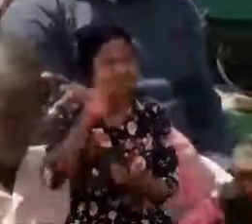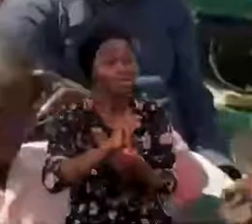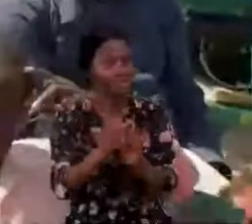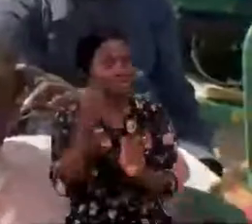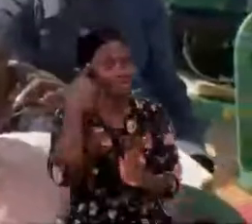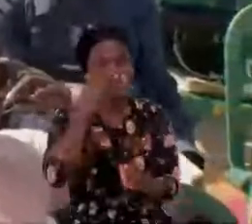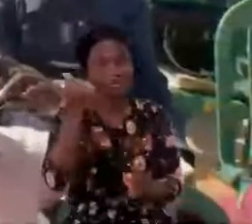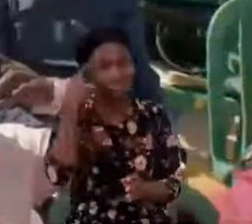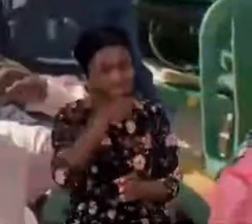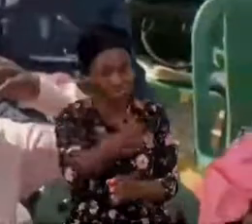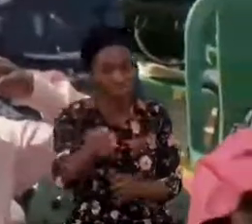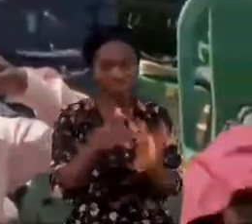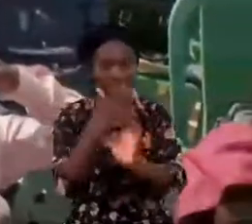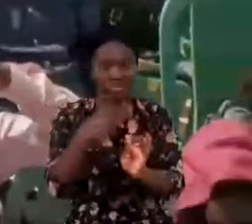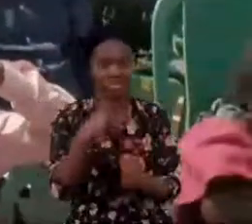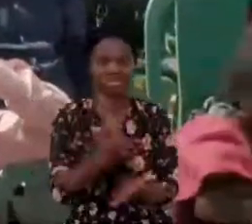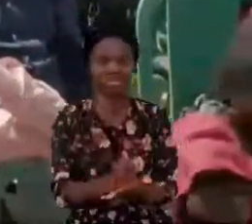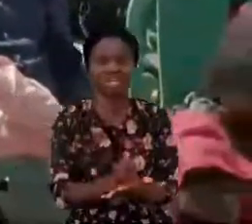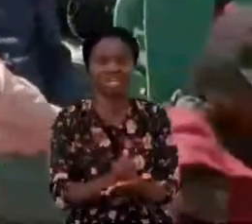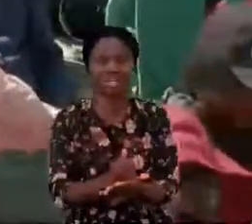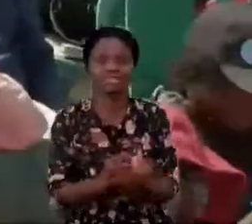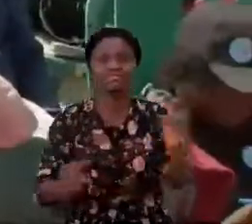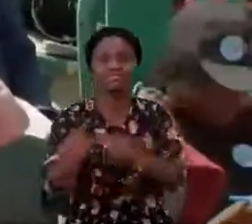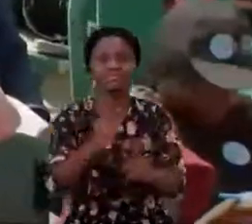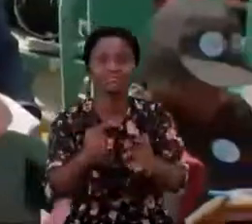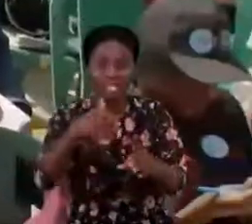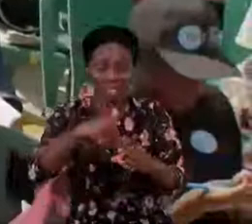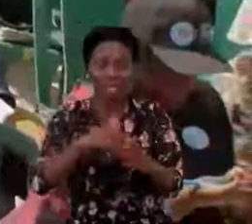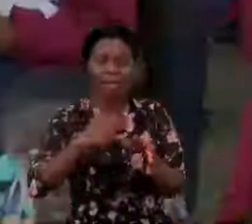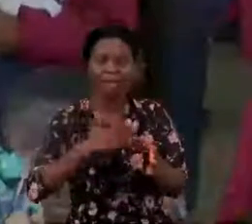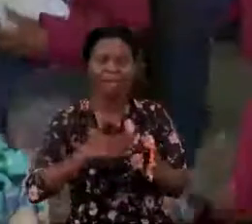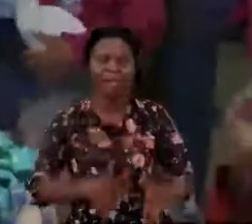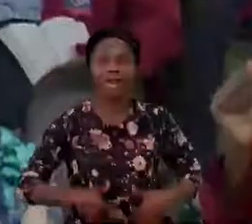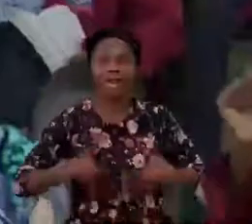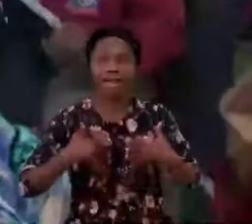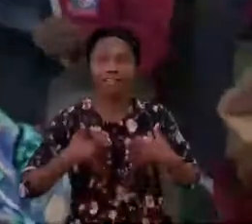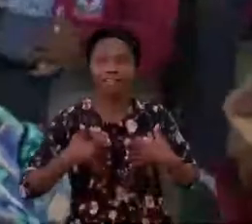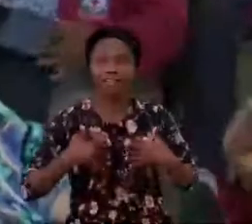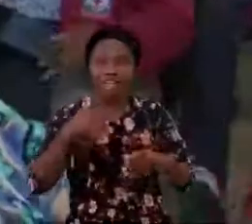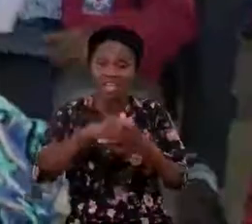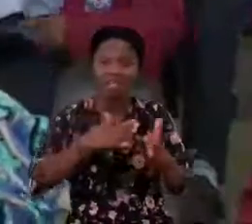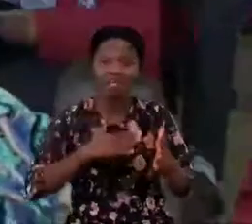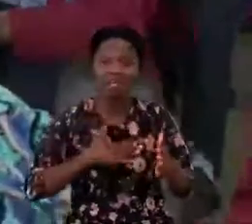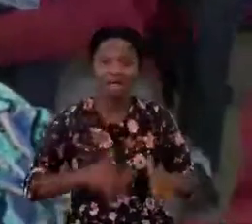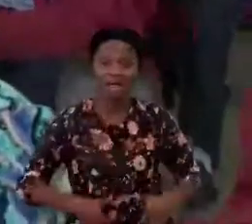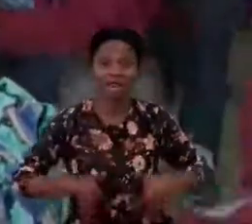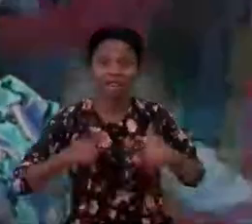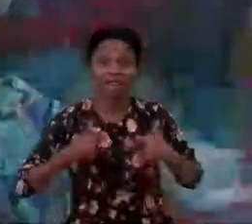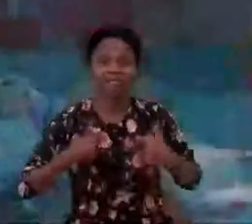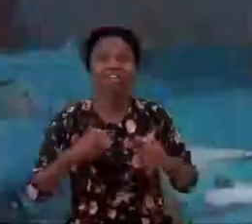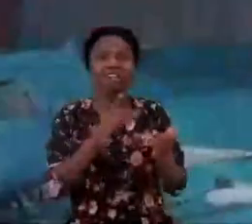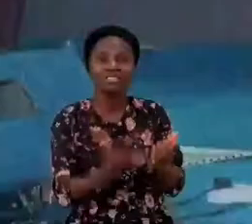ma vie, les choses changeront pour le meilleur au nom de Jésus.